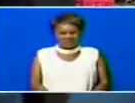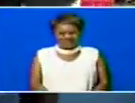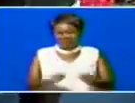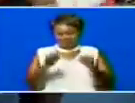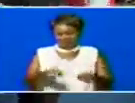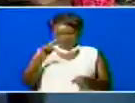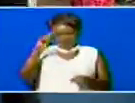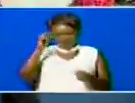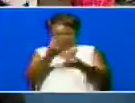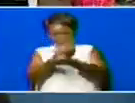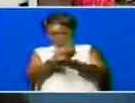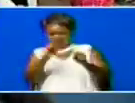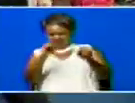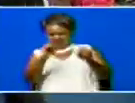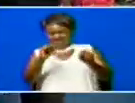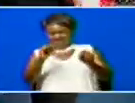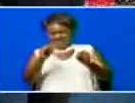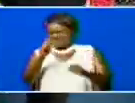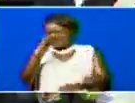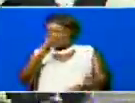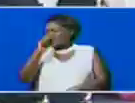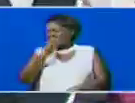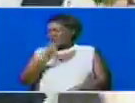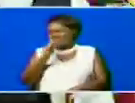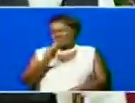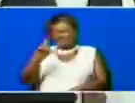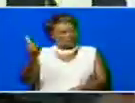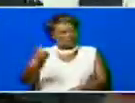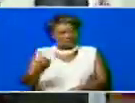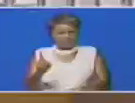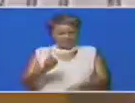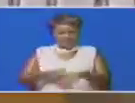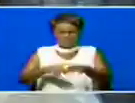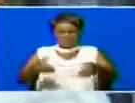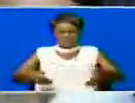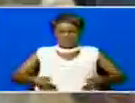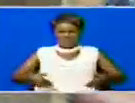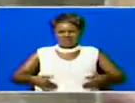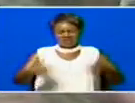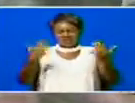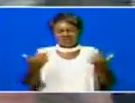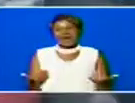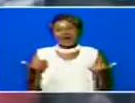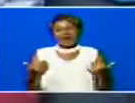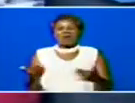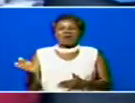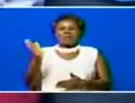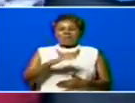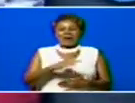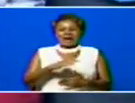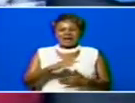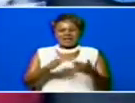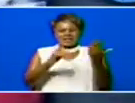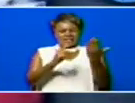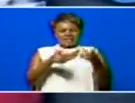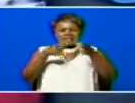Unaweza kudhania ni rais wa nchi jirani John Pombe Magufuli siku za ujana wake. Haya basi, tuingie katika lugha na